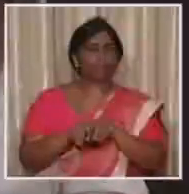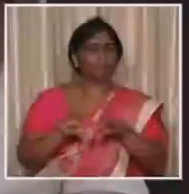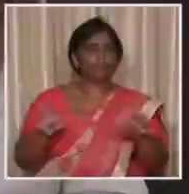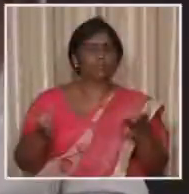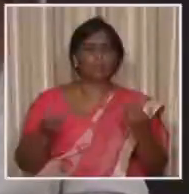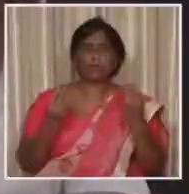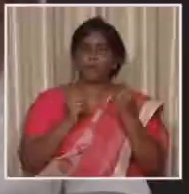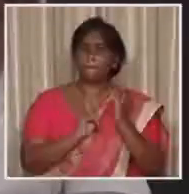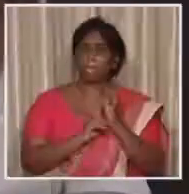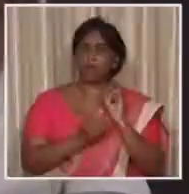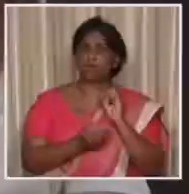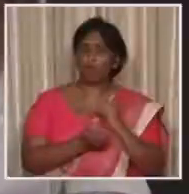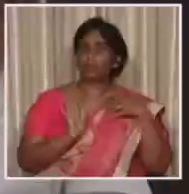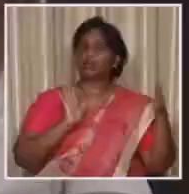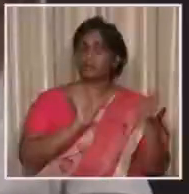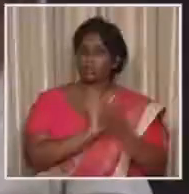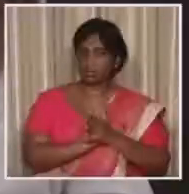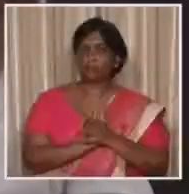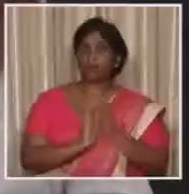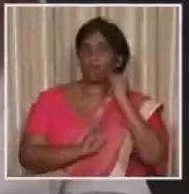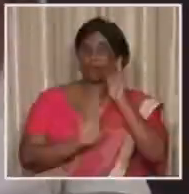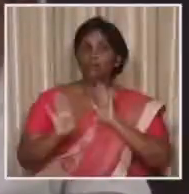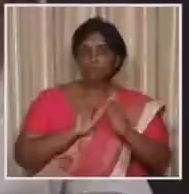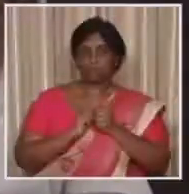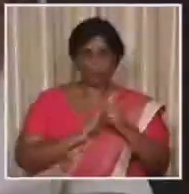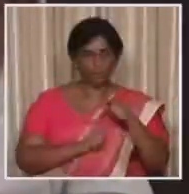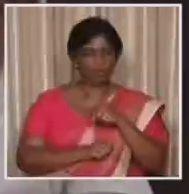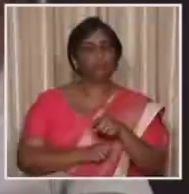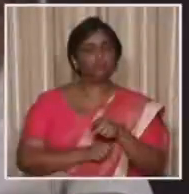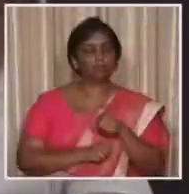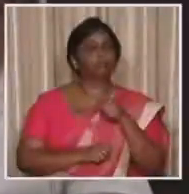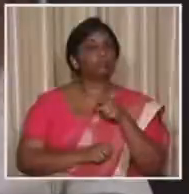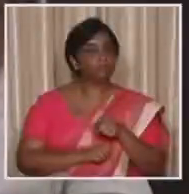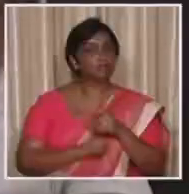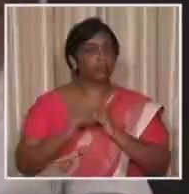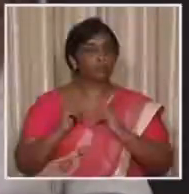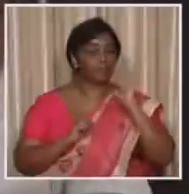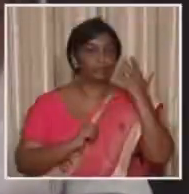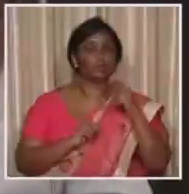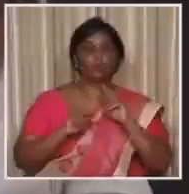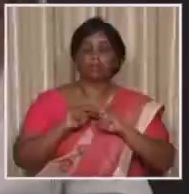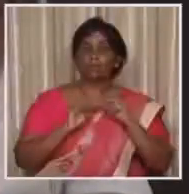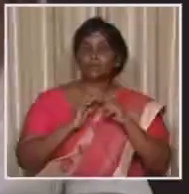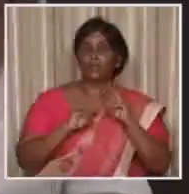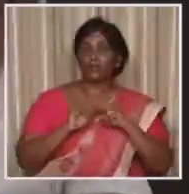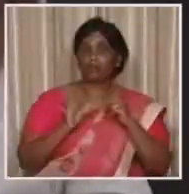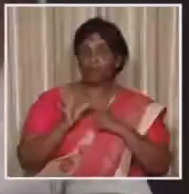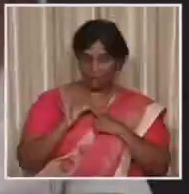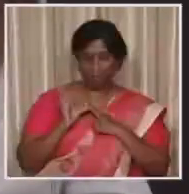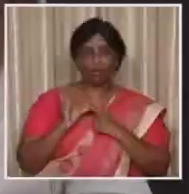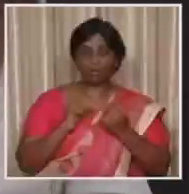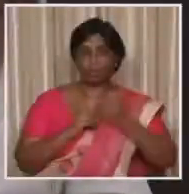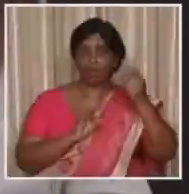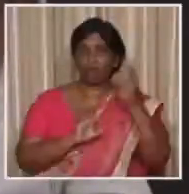මේ පෞද්ගලික අංශය එකතු කරගෙන මේවා මැනේජ් කරන විදියක් සහ මේ කන්න විශේෂම ෆීෆා එක ගත්තොත්, ෆීෆා එක